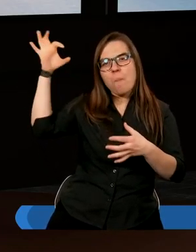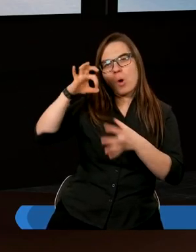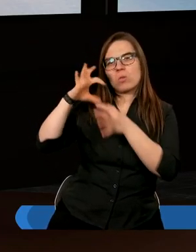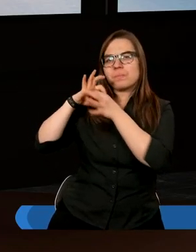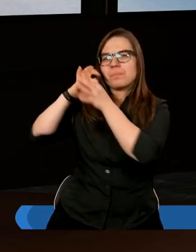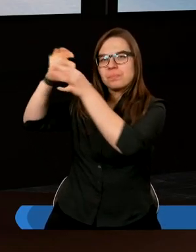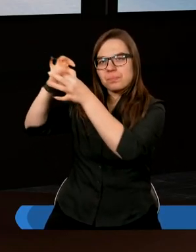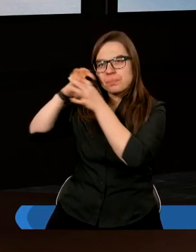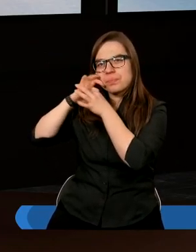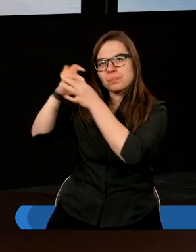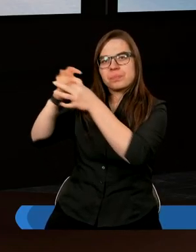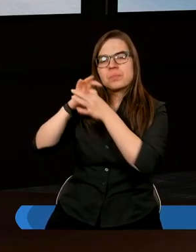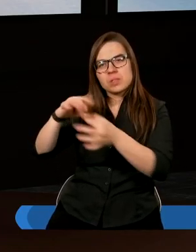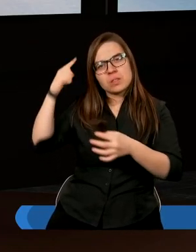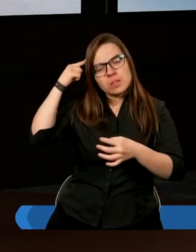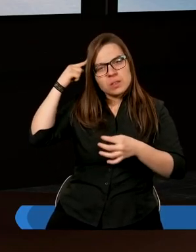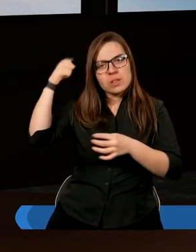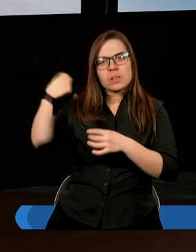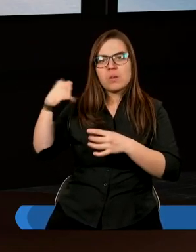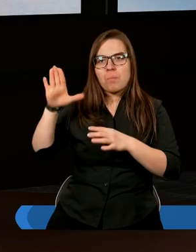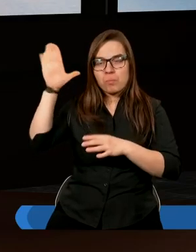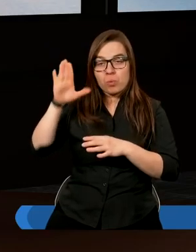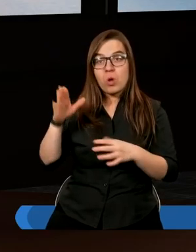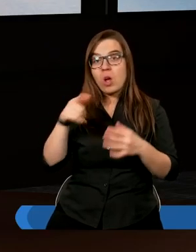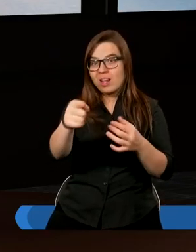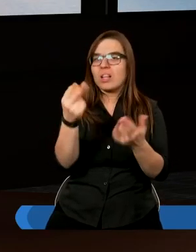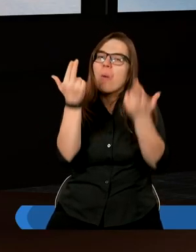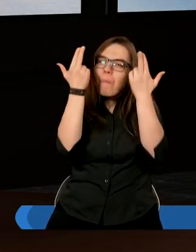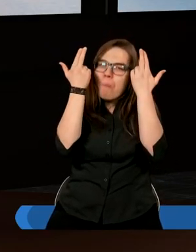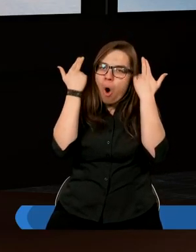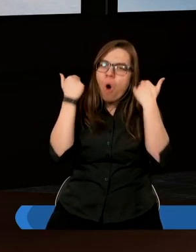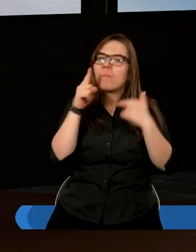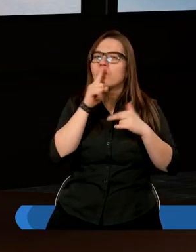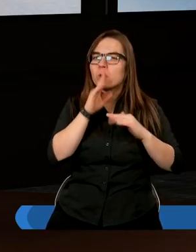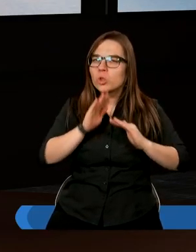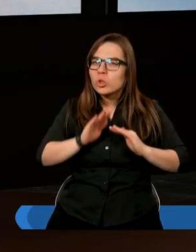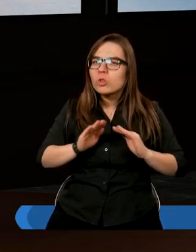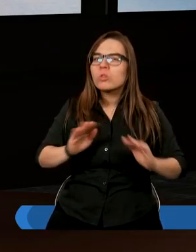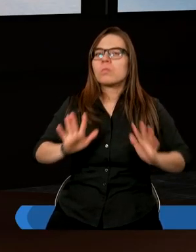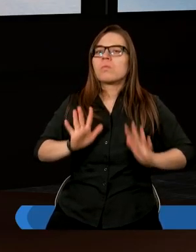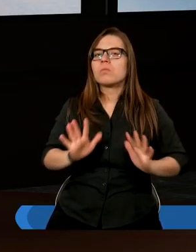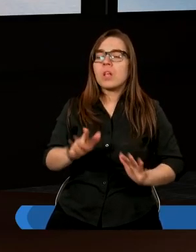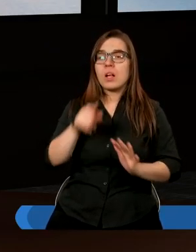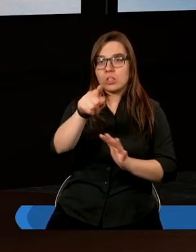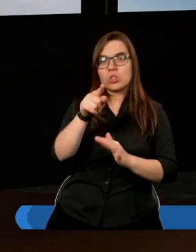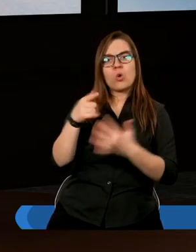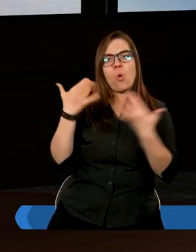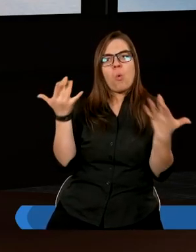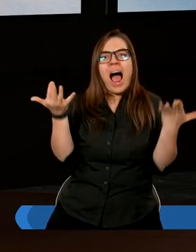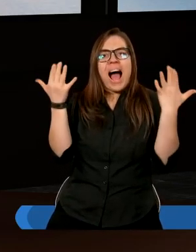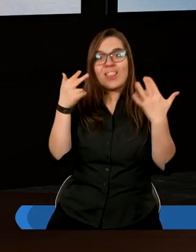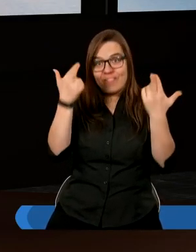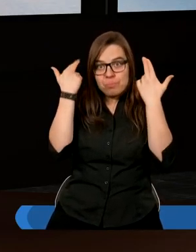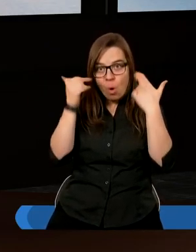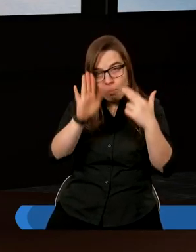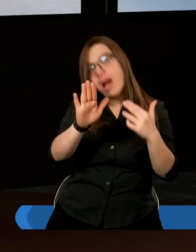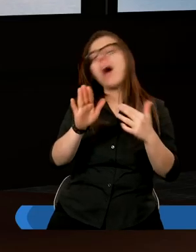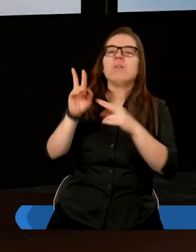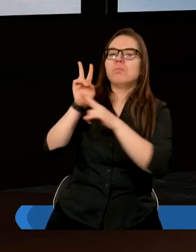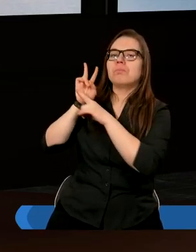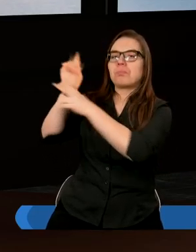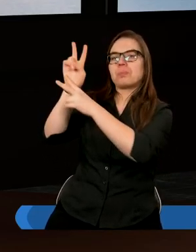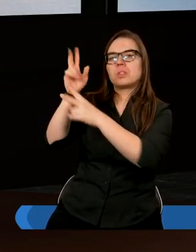mieć tak bardzo dużo pokory, bo jeżeli się ma pokorę, to wtedy jest o wiele łatwiej zaufać Bogu, bo